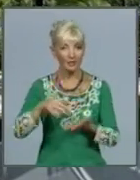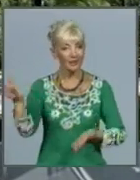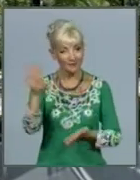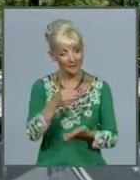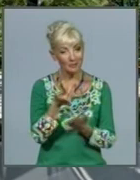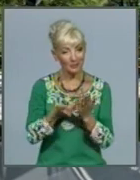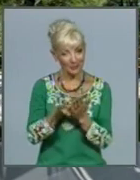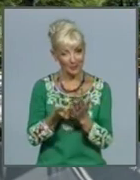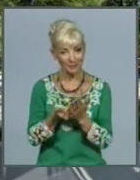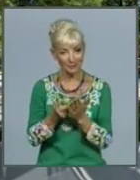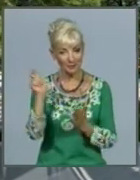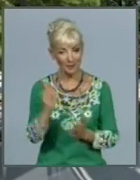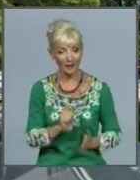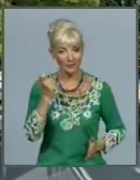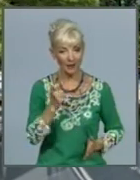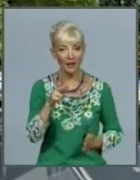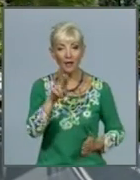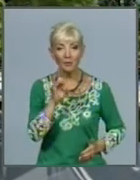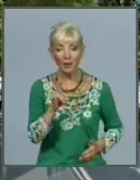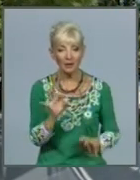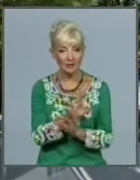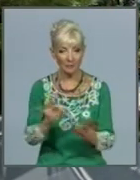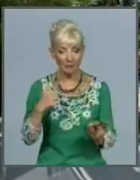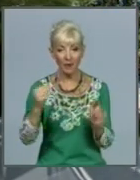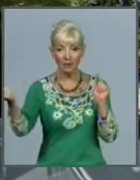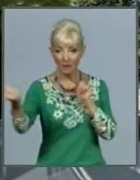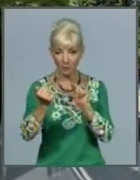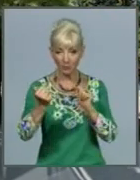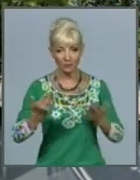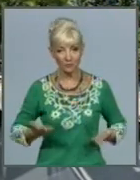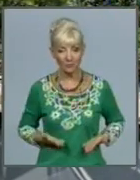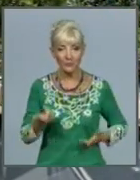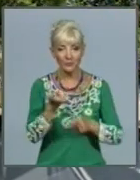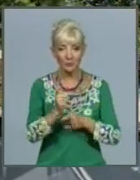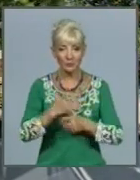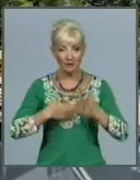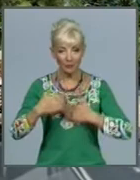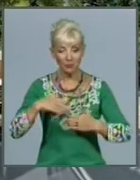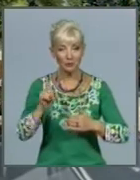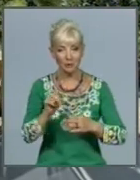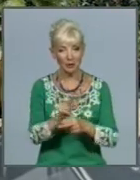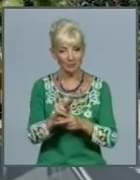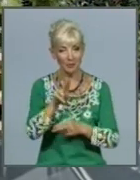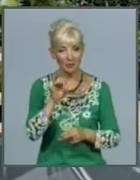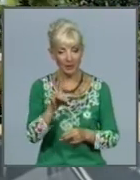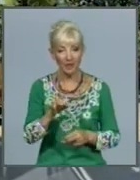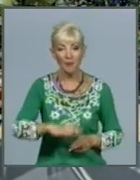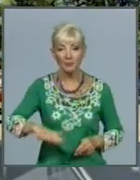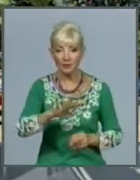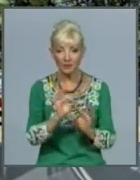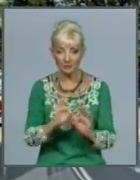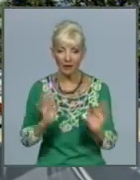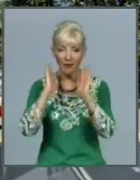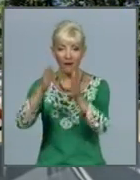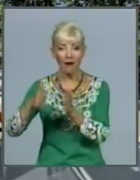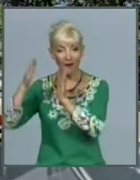Парк замечательный. Мы живем напротив и очень довольны, что нам сделали такой парк. Площадки замечательные, аллейки, озеленение. Ну, в